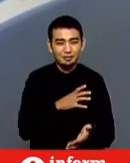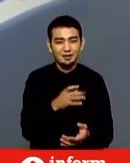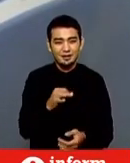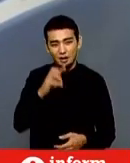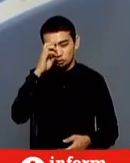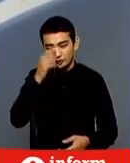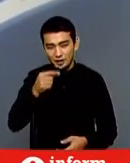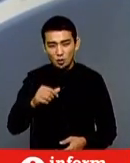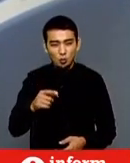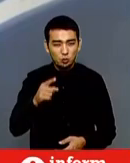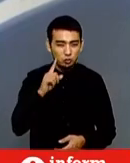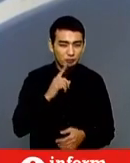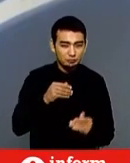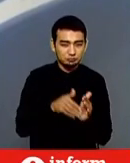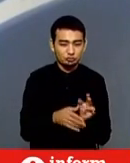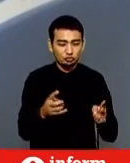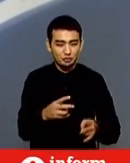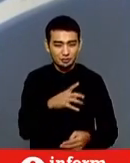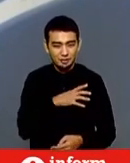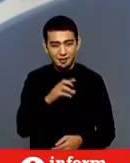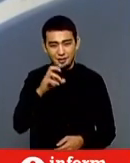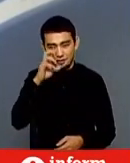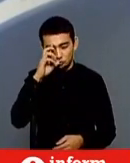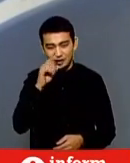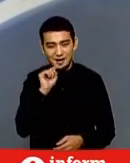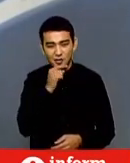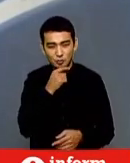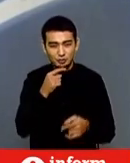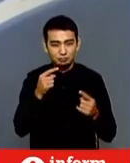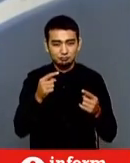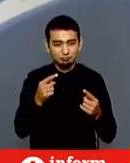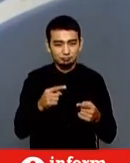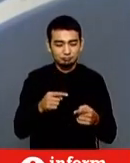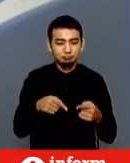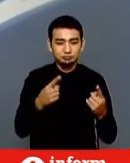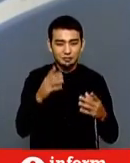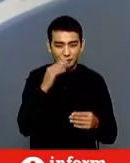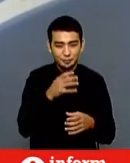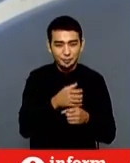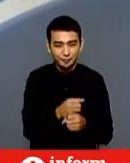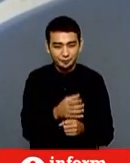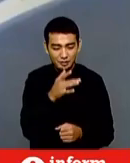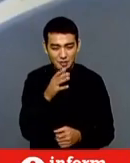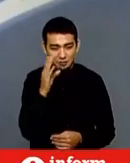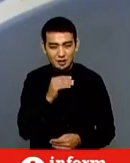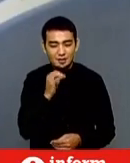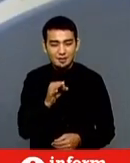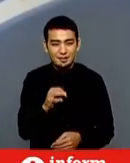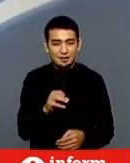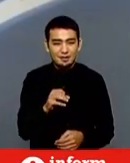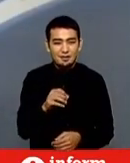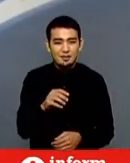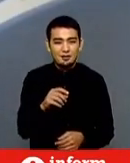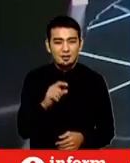шартпен саудалануға тиіс. Бұл мемлекеттің экономикаға ықпалын азайтуға сеп болмақ. Бұл мәселен экономист Мақсат халықпен